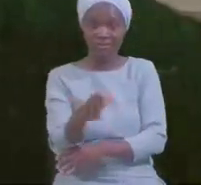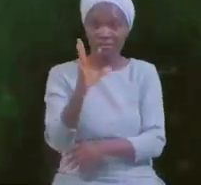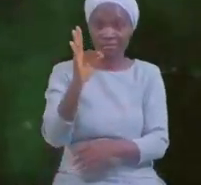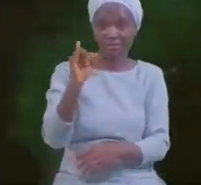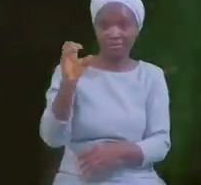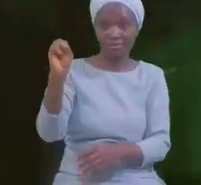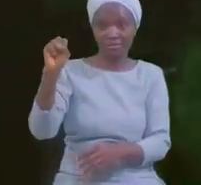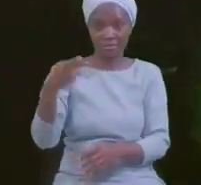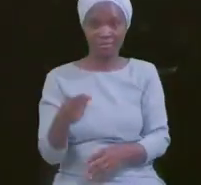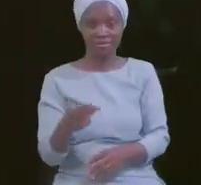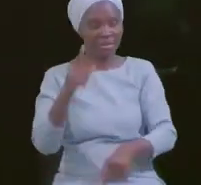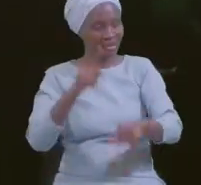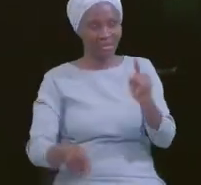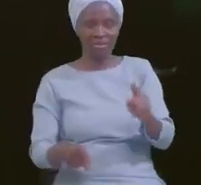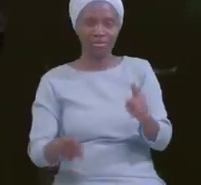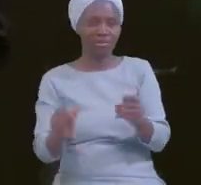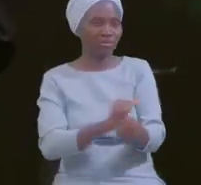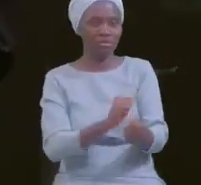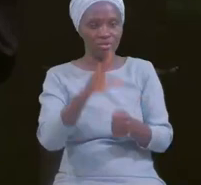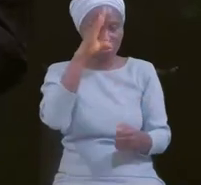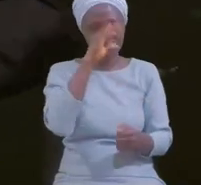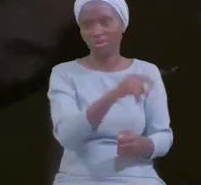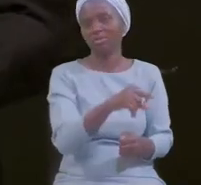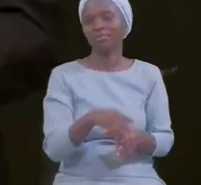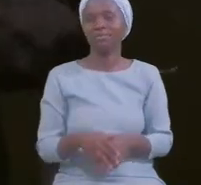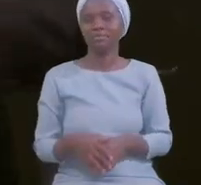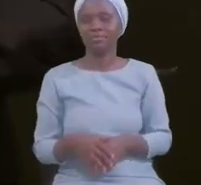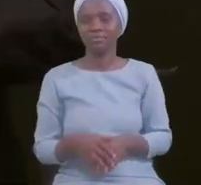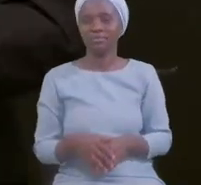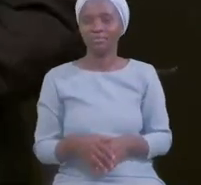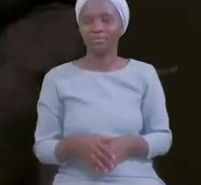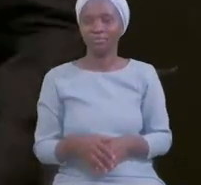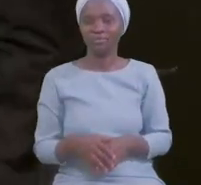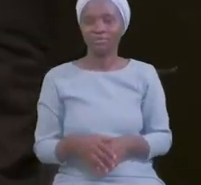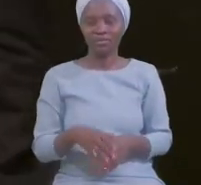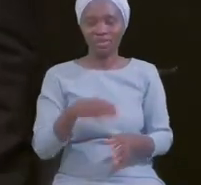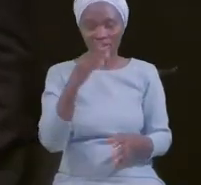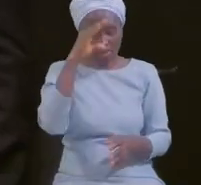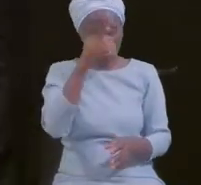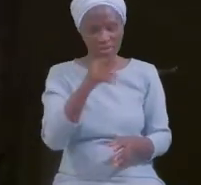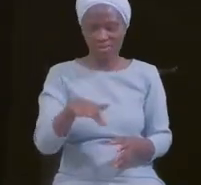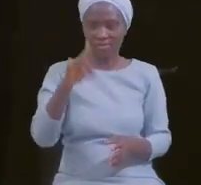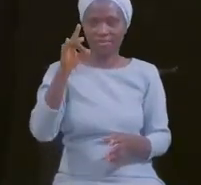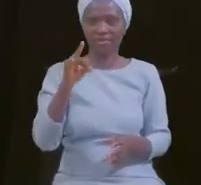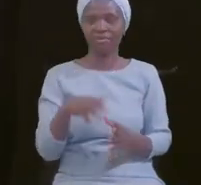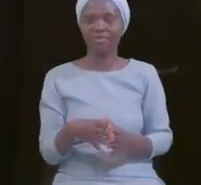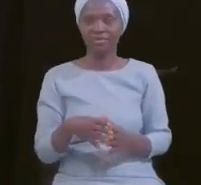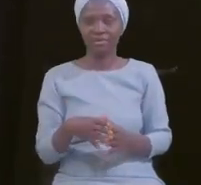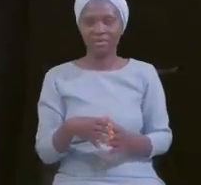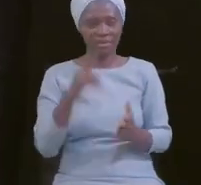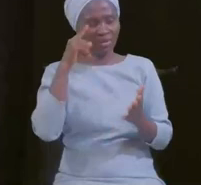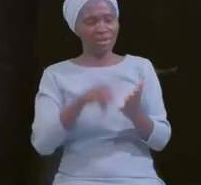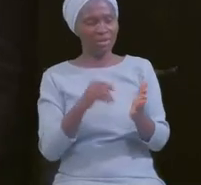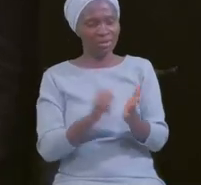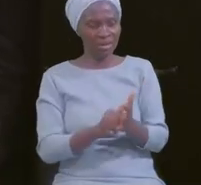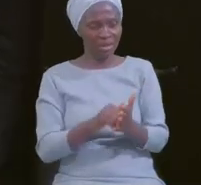le poisson ne pouvait pas le dévorer. Le poisson a découvert que, regardez, celui-ci-là sera